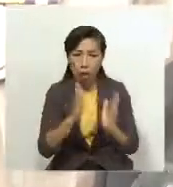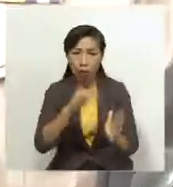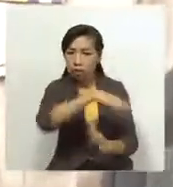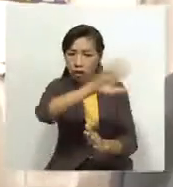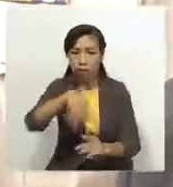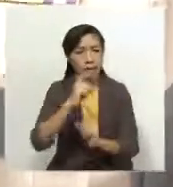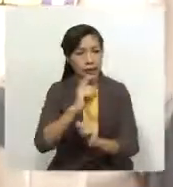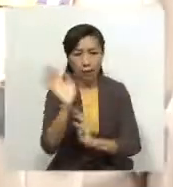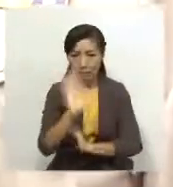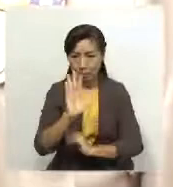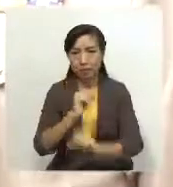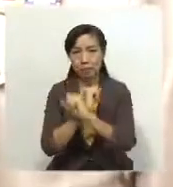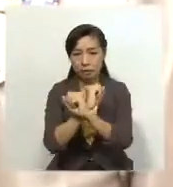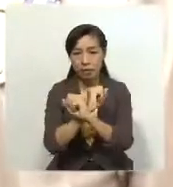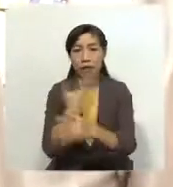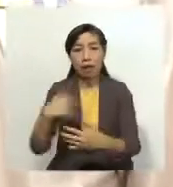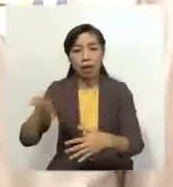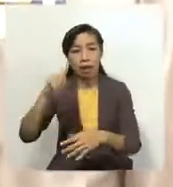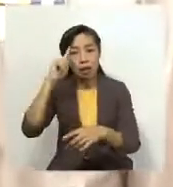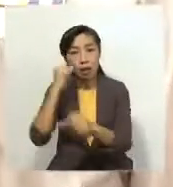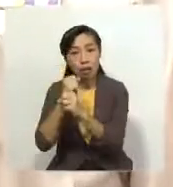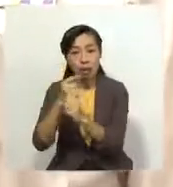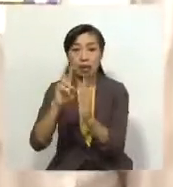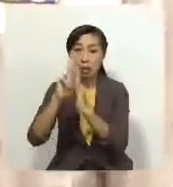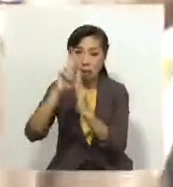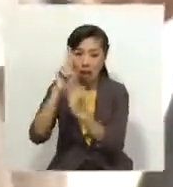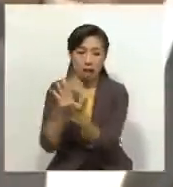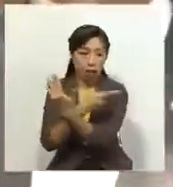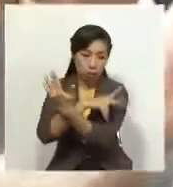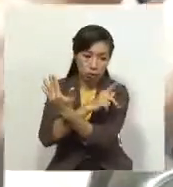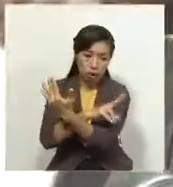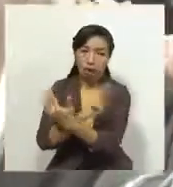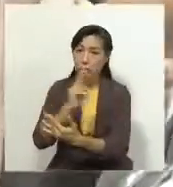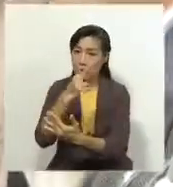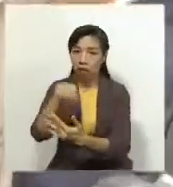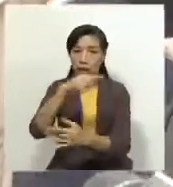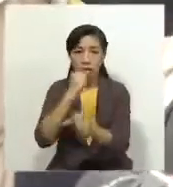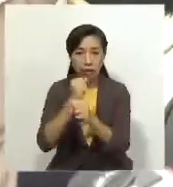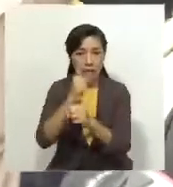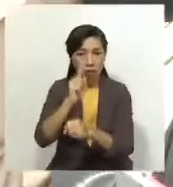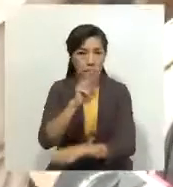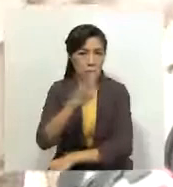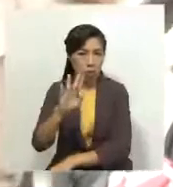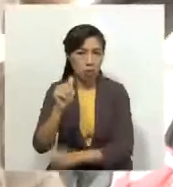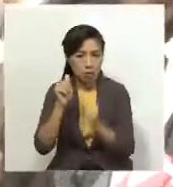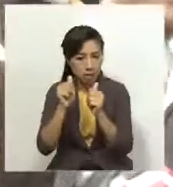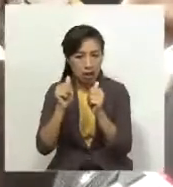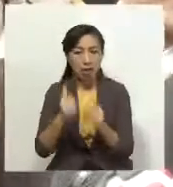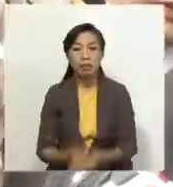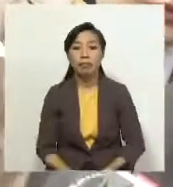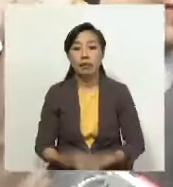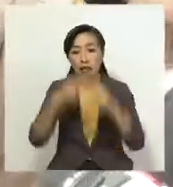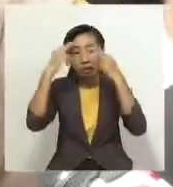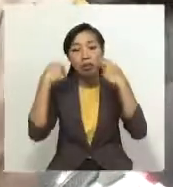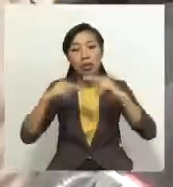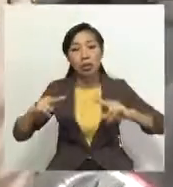อดภัยส่วนการทำงานของทั้ง2เหตุการณ์ได้กำชับเสมอถึงการทำงานที่เป็นระบบอย่างดีที่สุดโดย